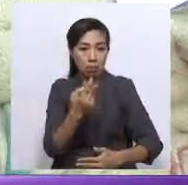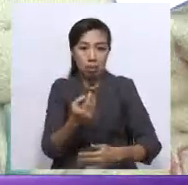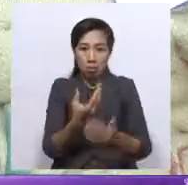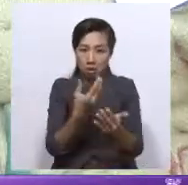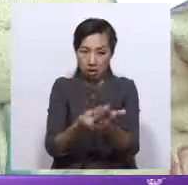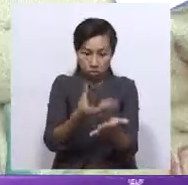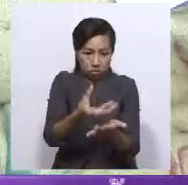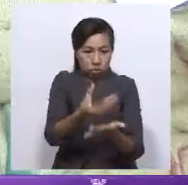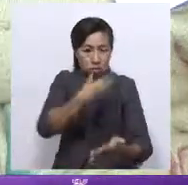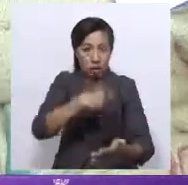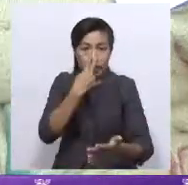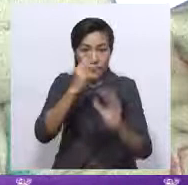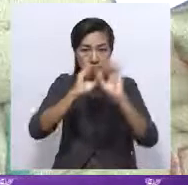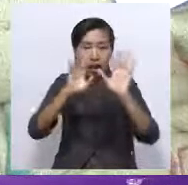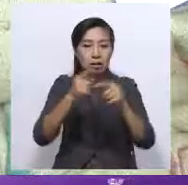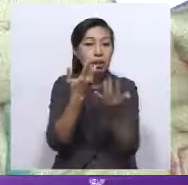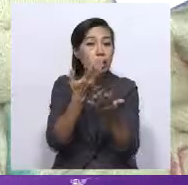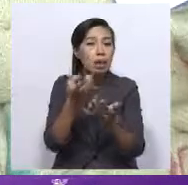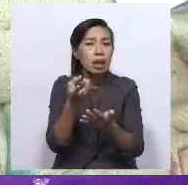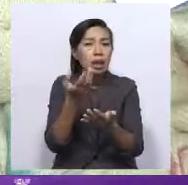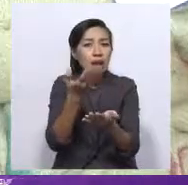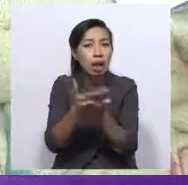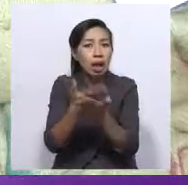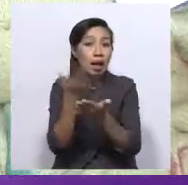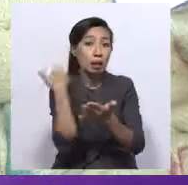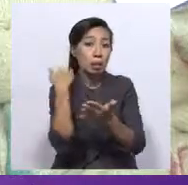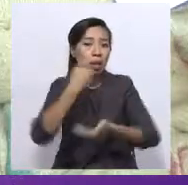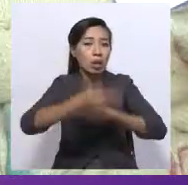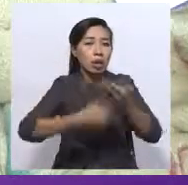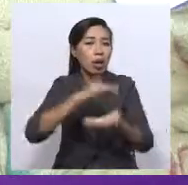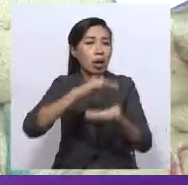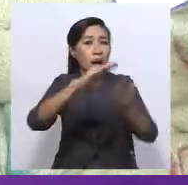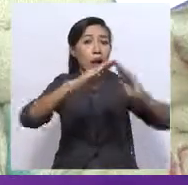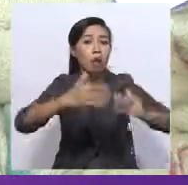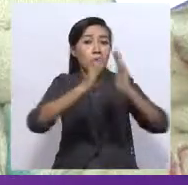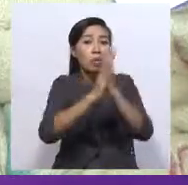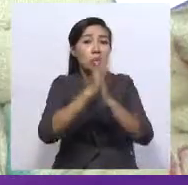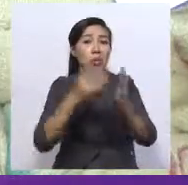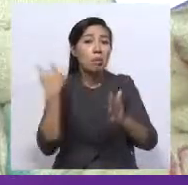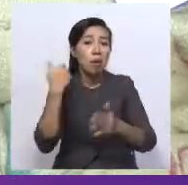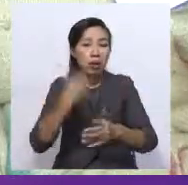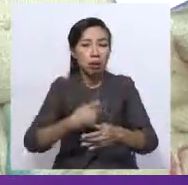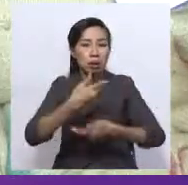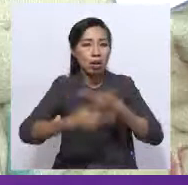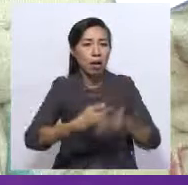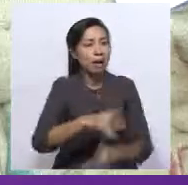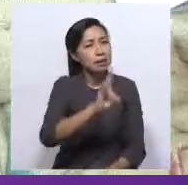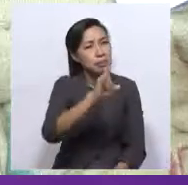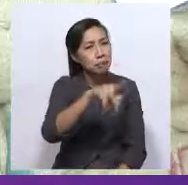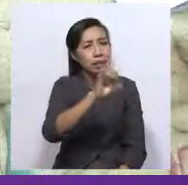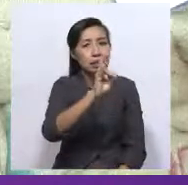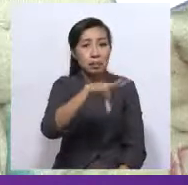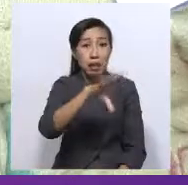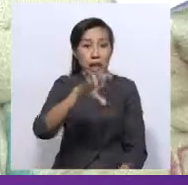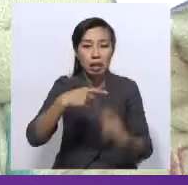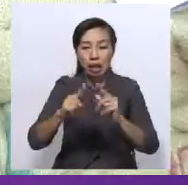อบเป็นกำขึ้นนะครับเห็นได้ชัดว่าราคาจากเดิมที่เราขายให้ลุงสีอยู่ประมาณ 7,000-7,500 แต่วันนี้เกษตรกร